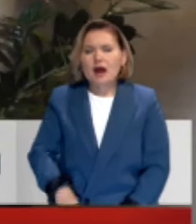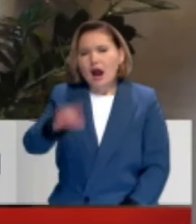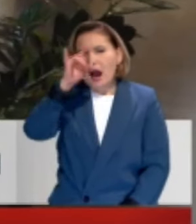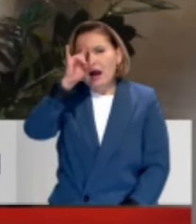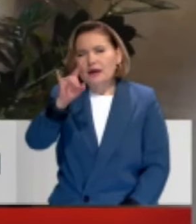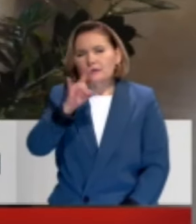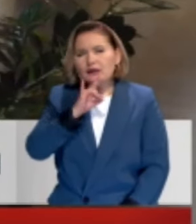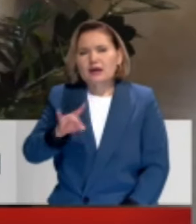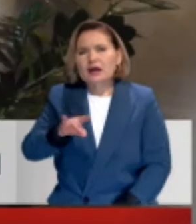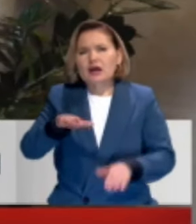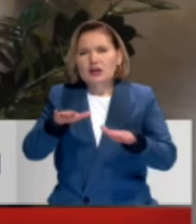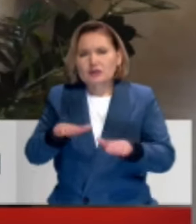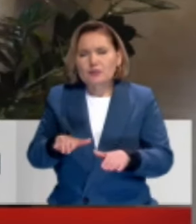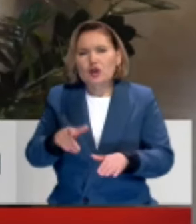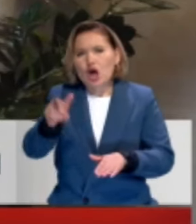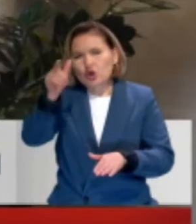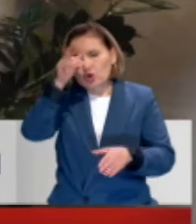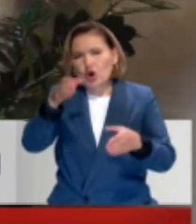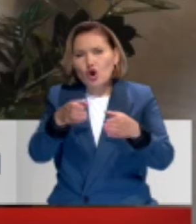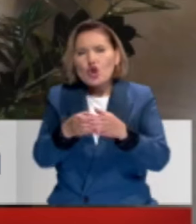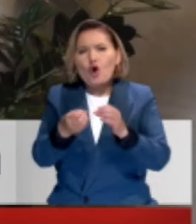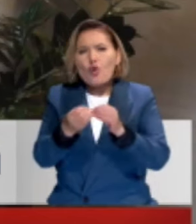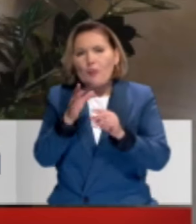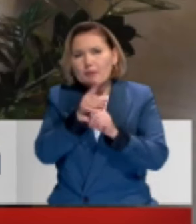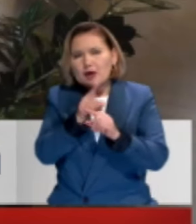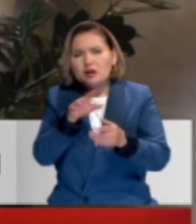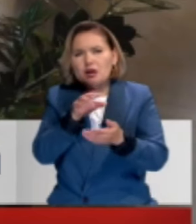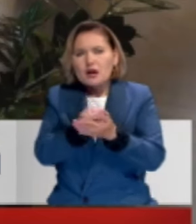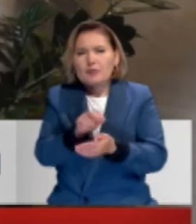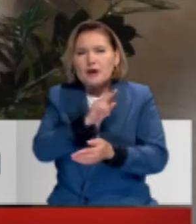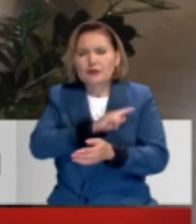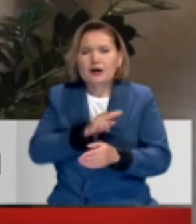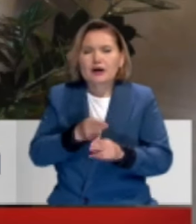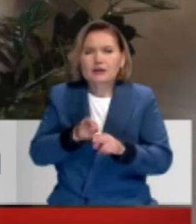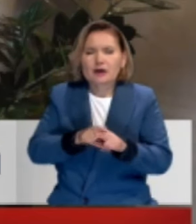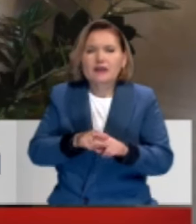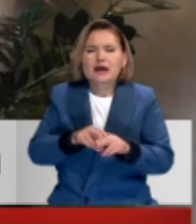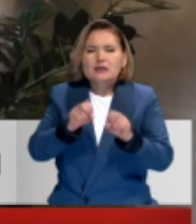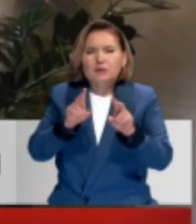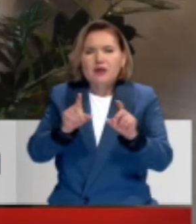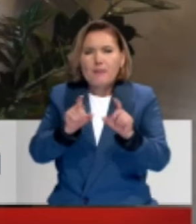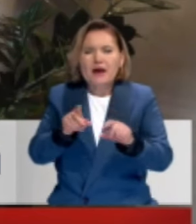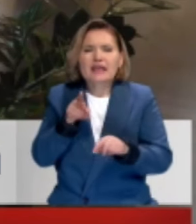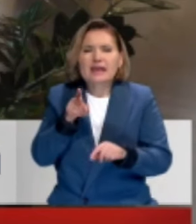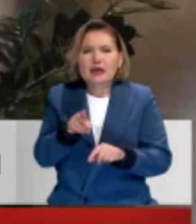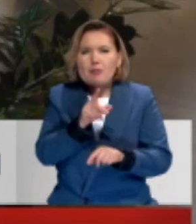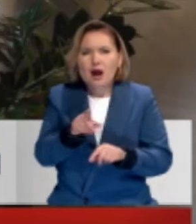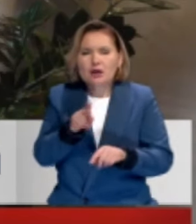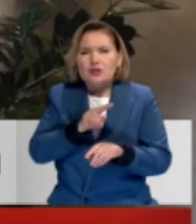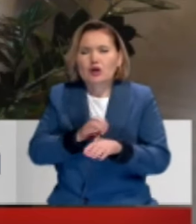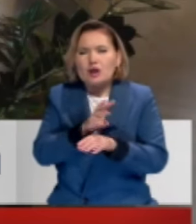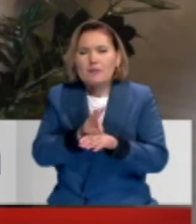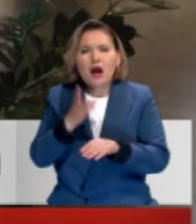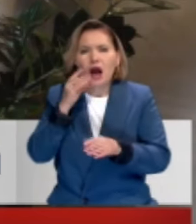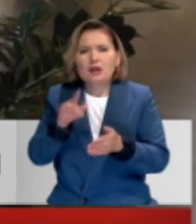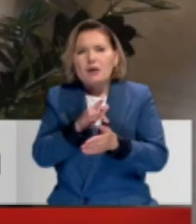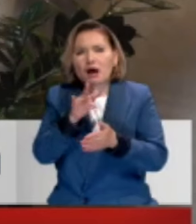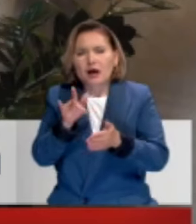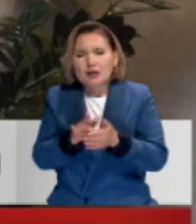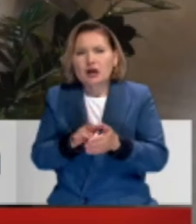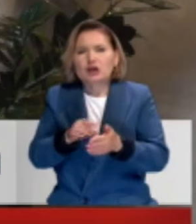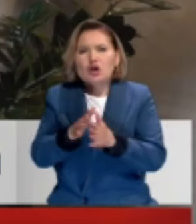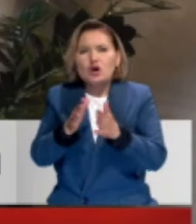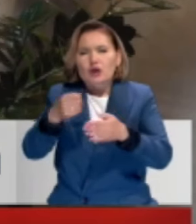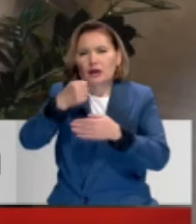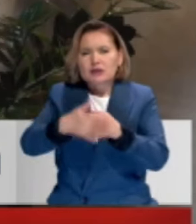Қазақстанда 15 жылдан бер жұмыс істеп келеміз. 50-ден аса дүкенімізде 2000 адамға жұмыс беріп отырмыз. Қазір Алматы маңында үлкен логистикалық орталық салып